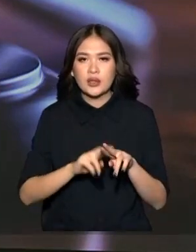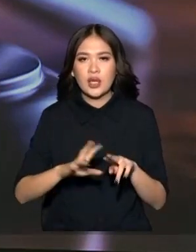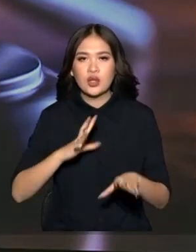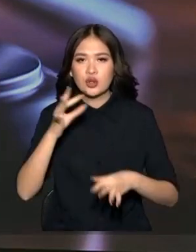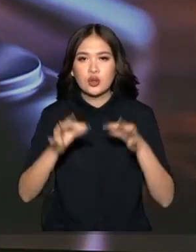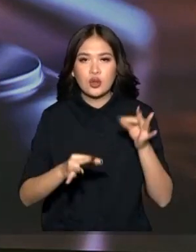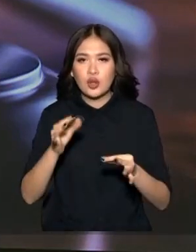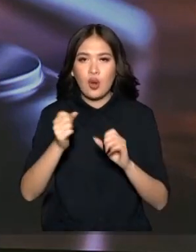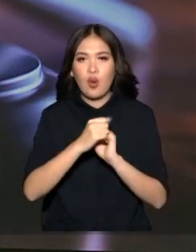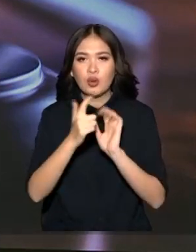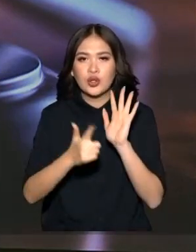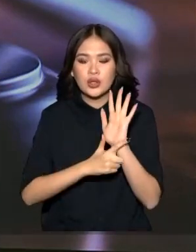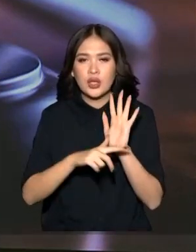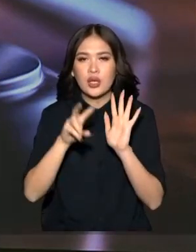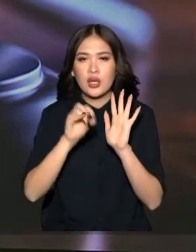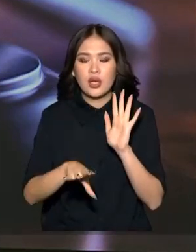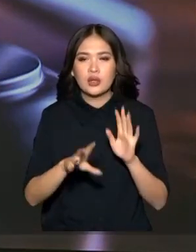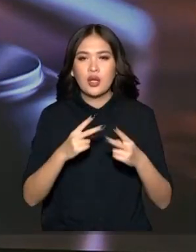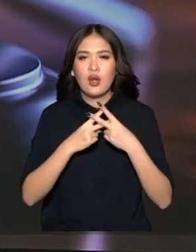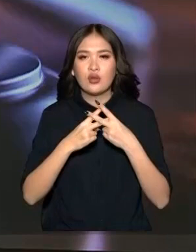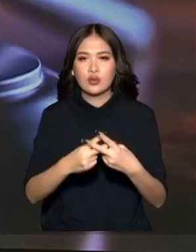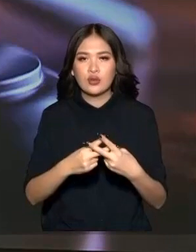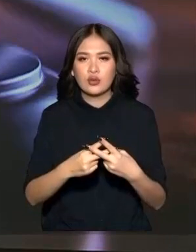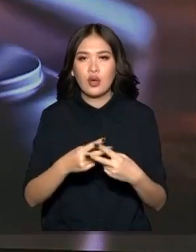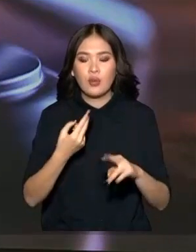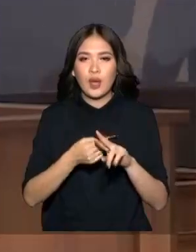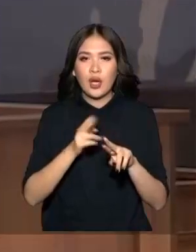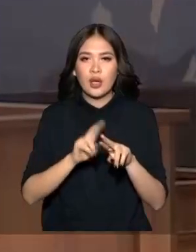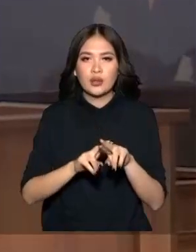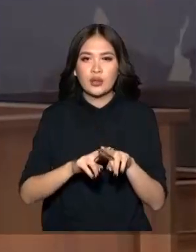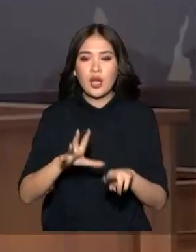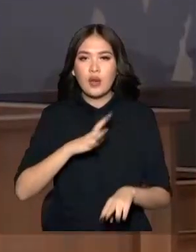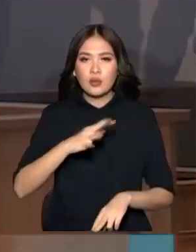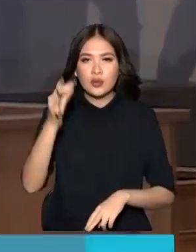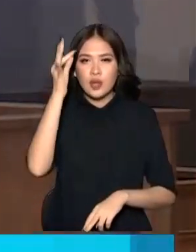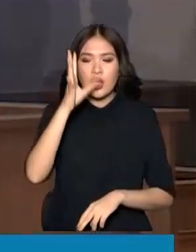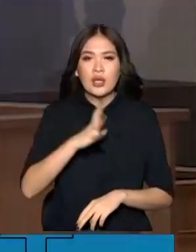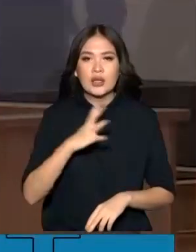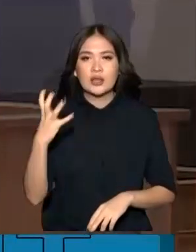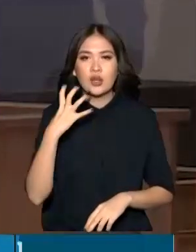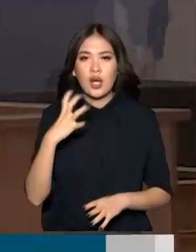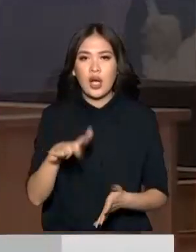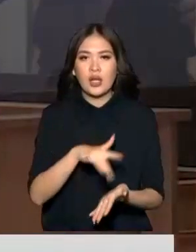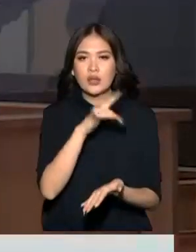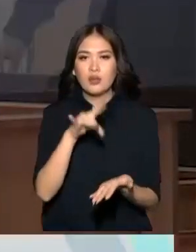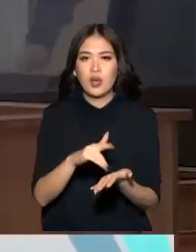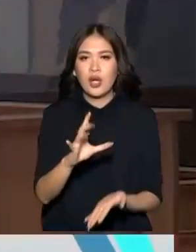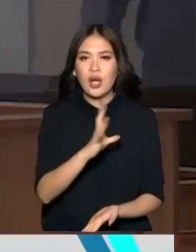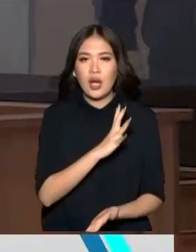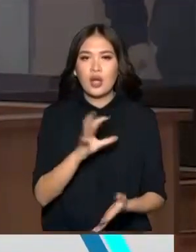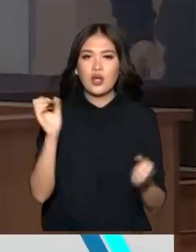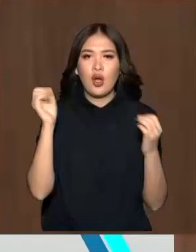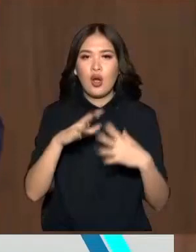соты айыпталушыны 17 жылға бас бостандығынан айырған. Естеріңізде болса, Қызылорда қаласында болған